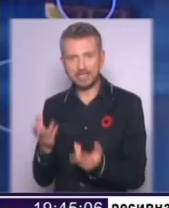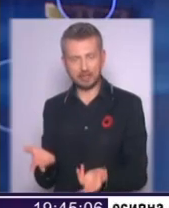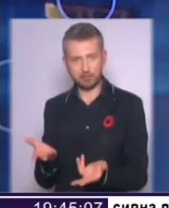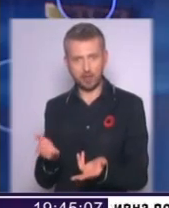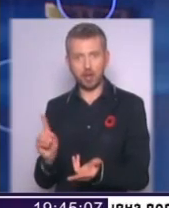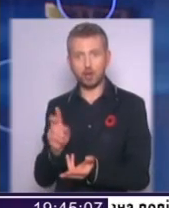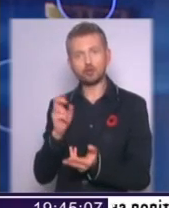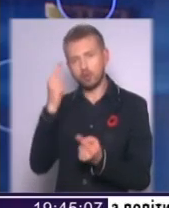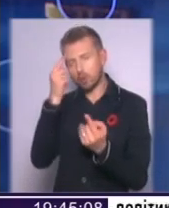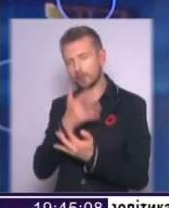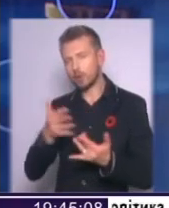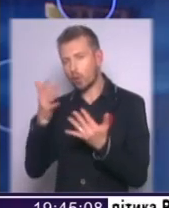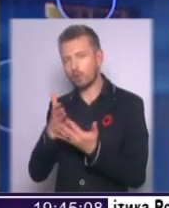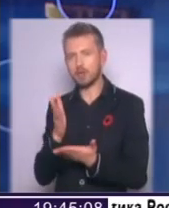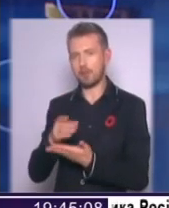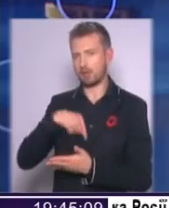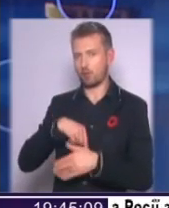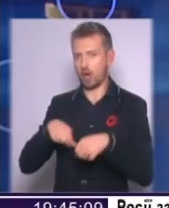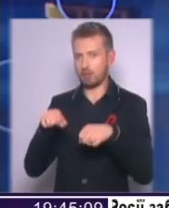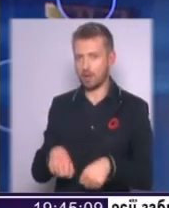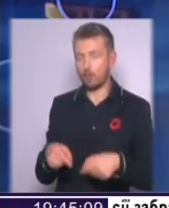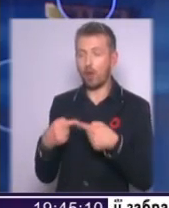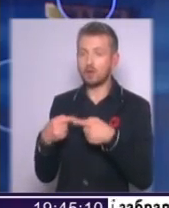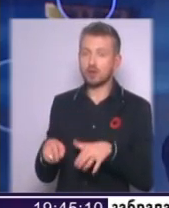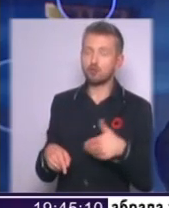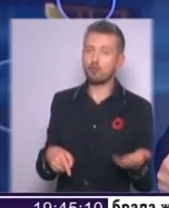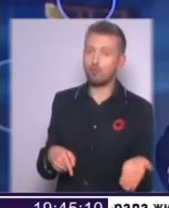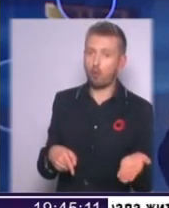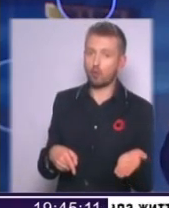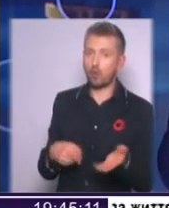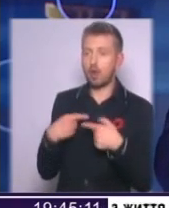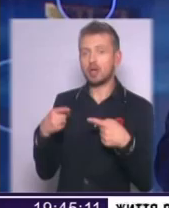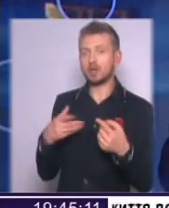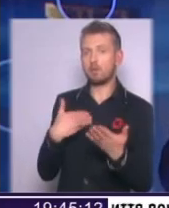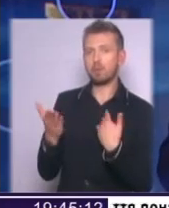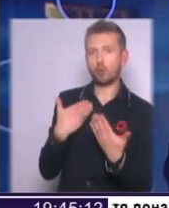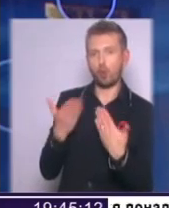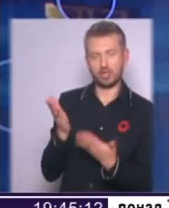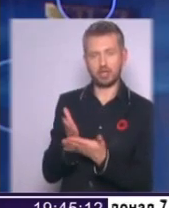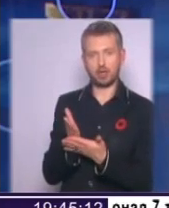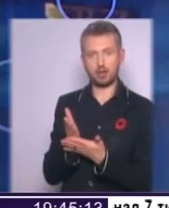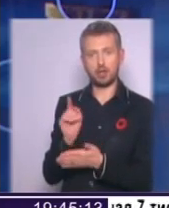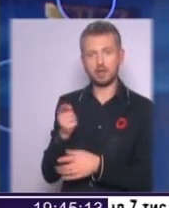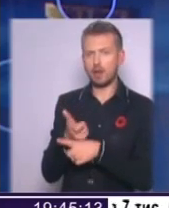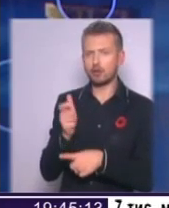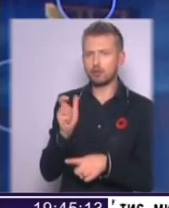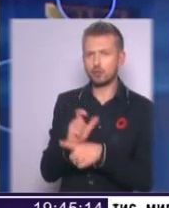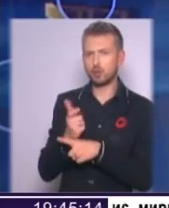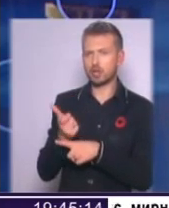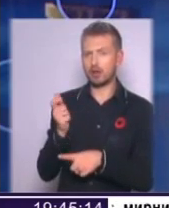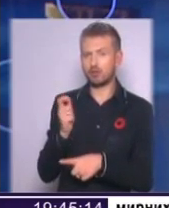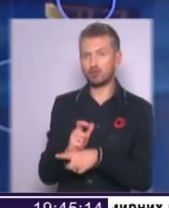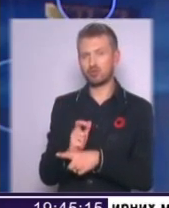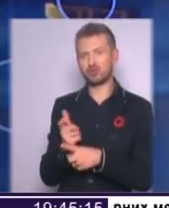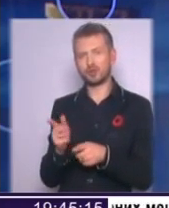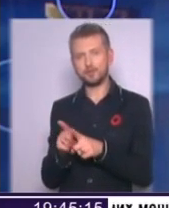Задля того, щоб розмірковувати, мати моральне право. А з іншого боку, різні є підходи, звичайно, і тому це дуже-дуже... Знаєте,